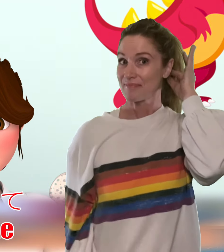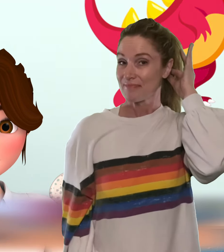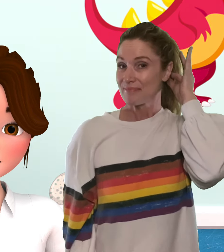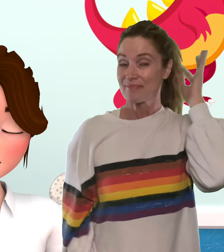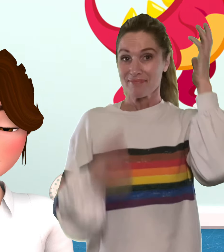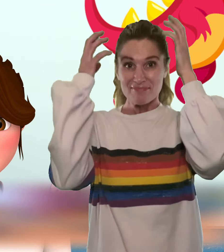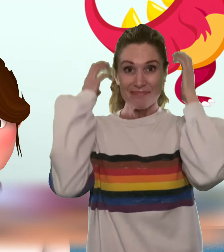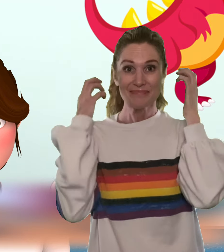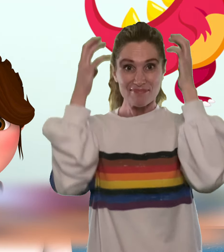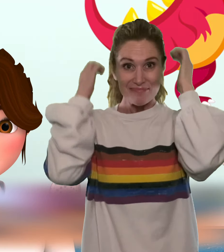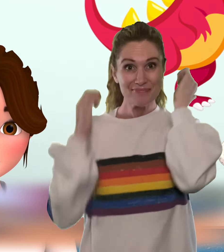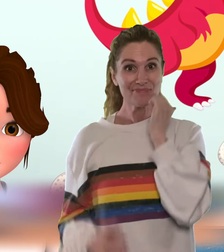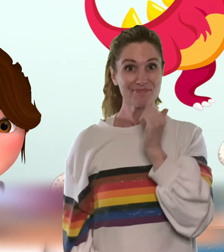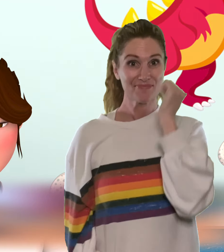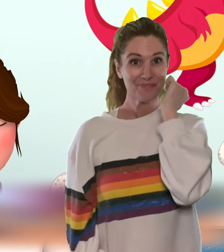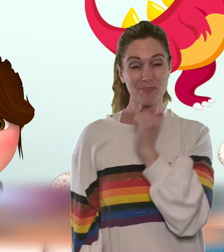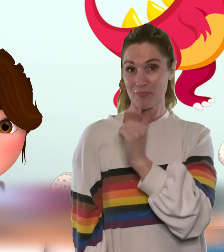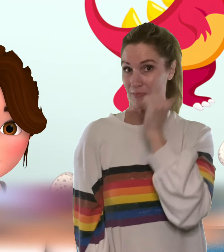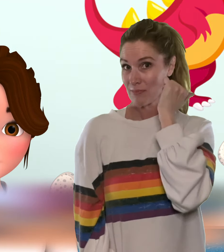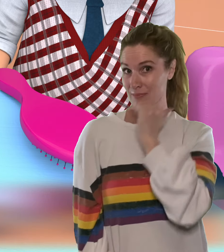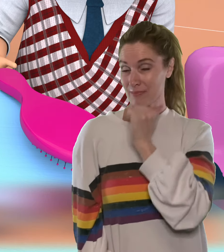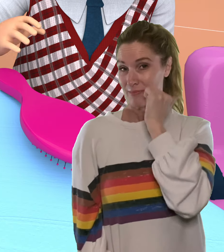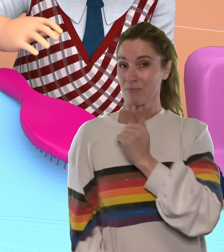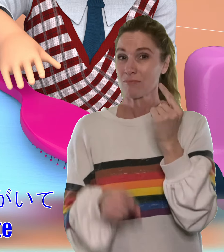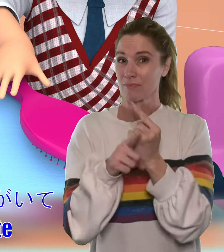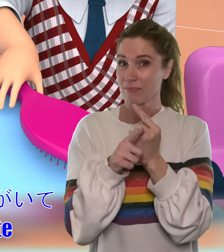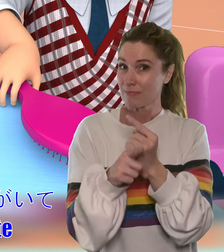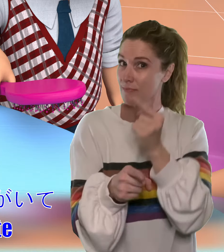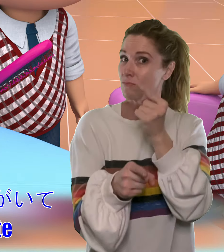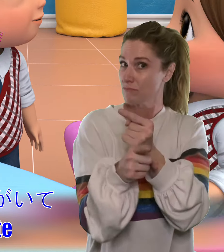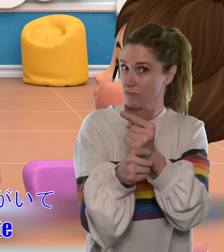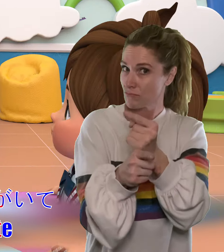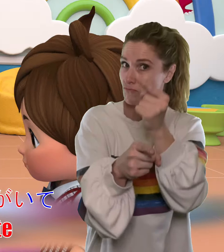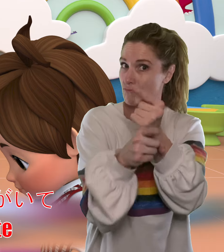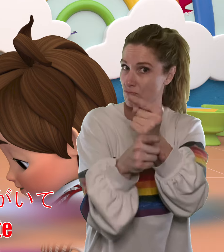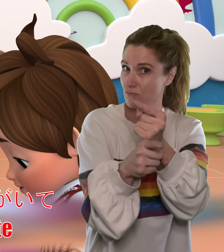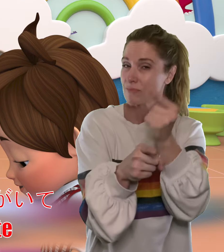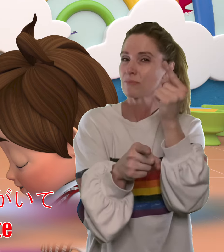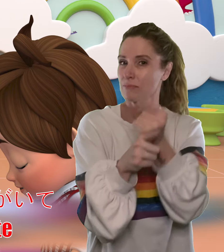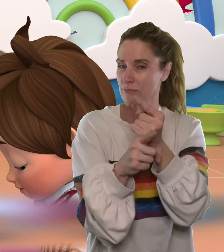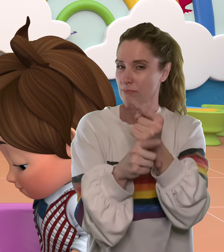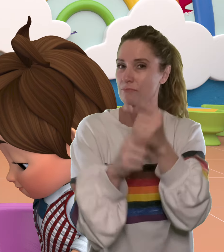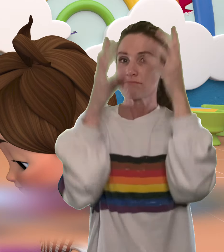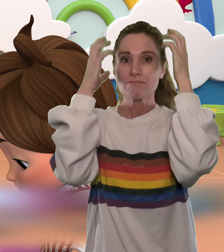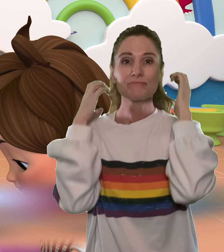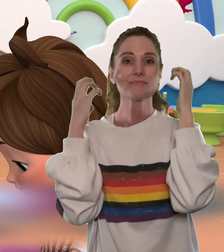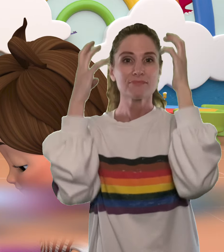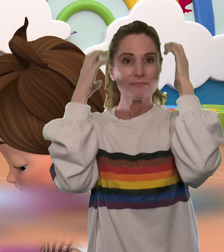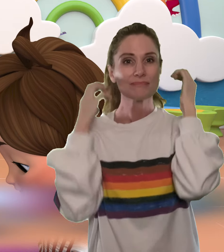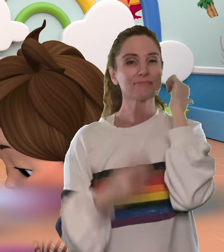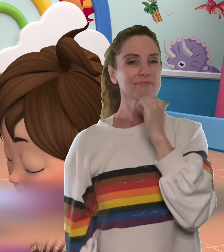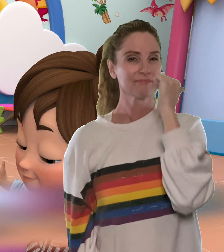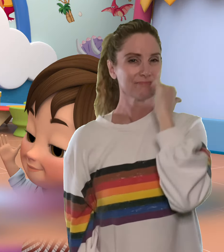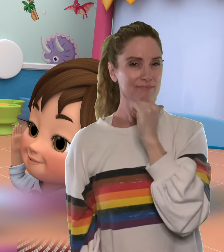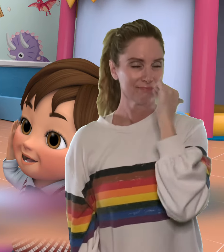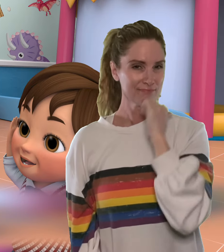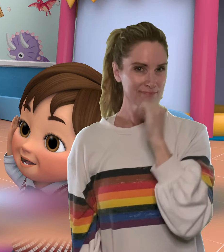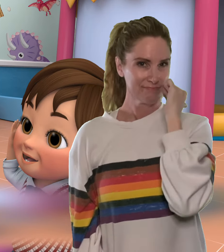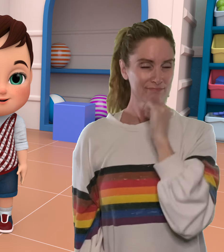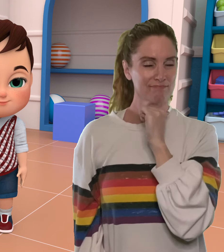溶かして毎日ねちゃんとちゃんと溶かして毎日